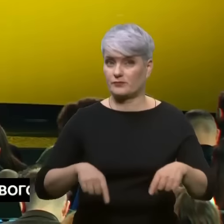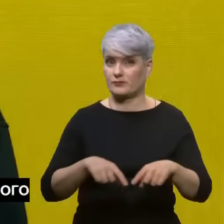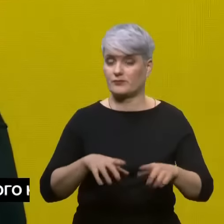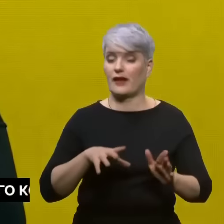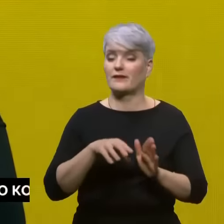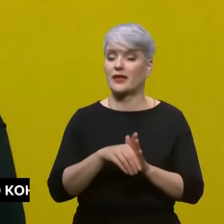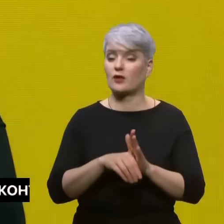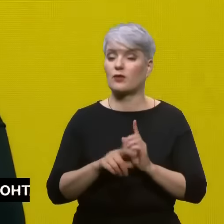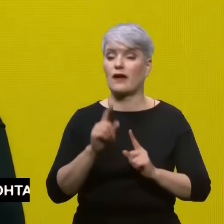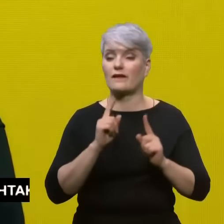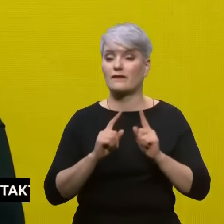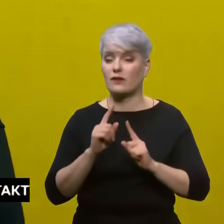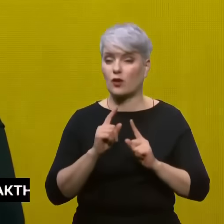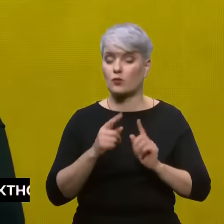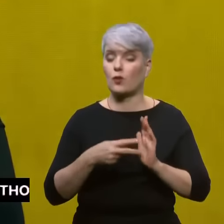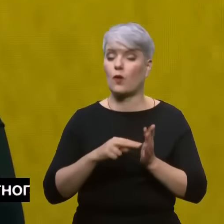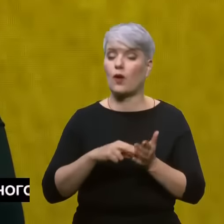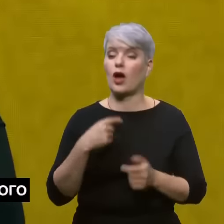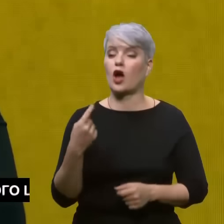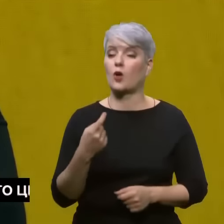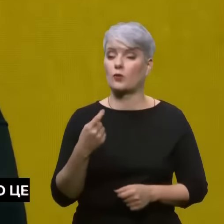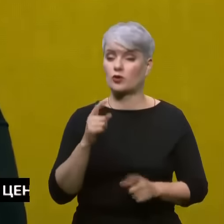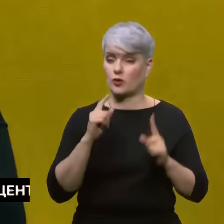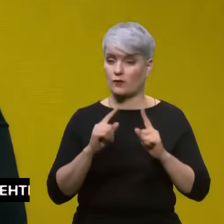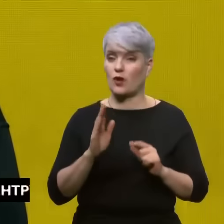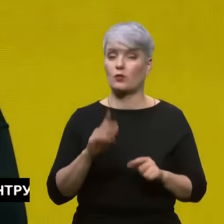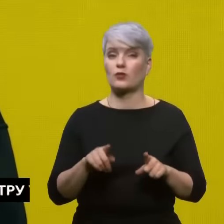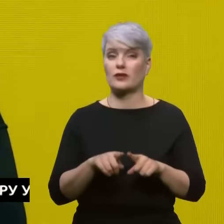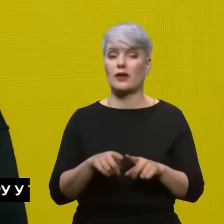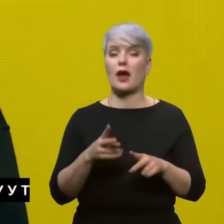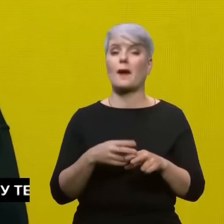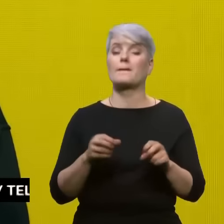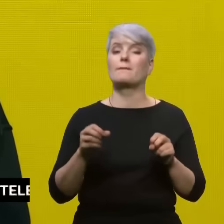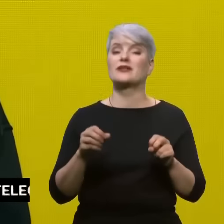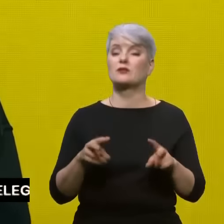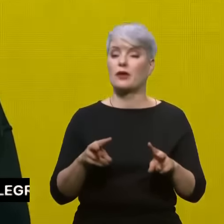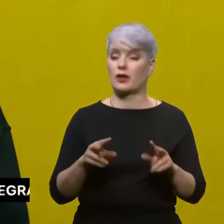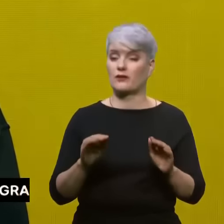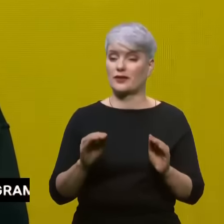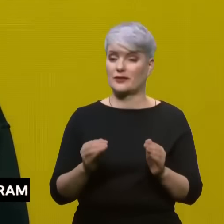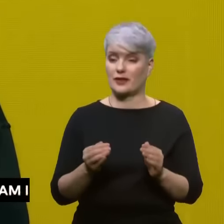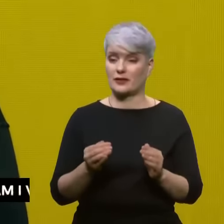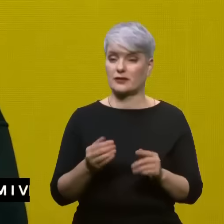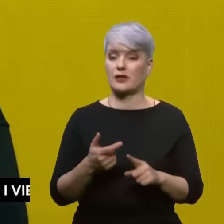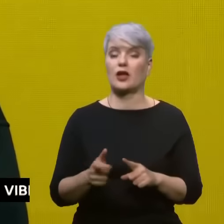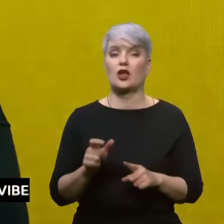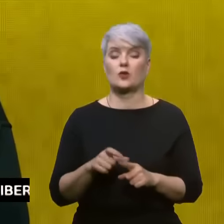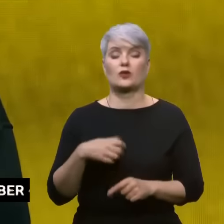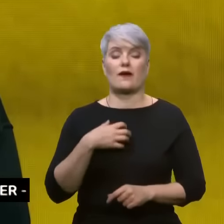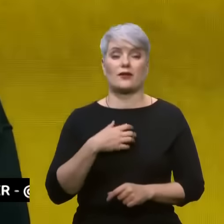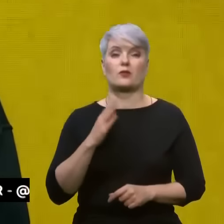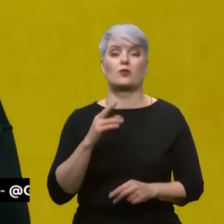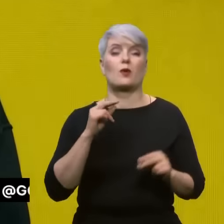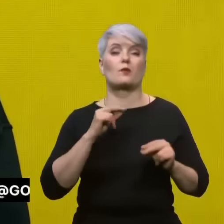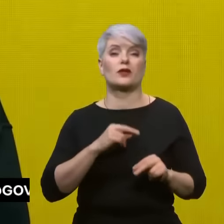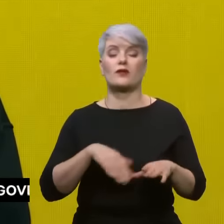форуму чи на майданчику економічного форуму буде такий безпековий сегмент. Сегмент дуже важливий. Ми будемо працювати